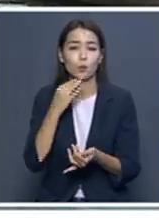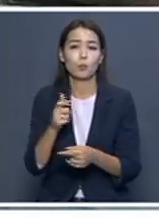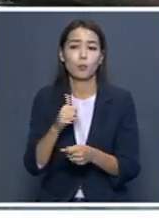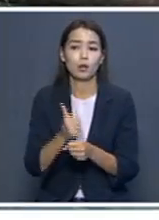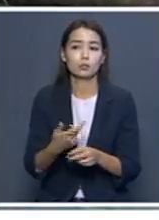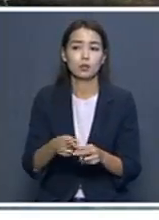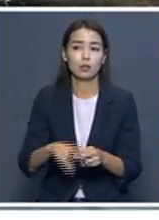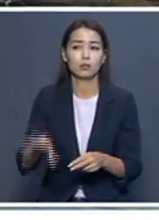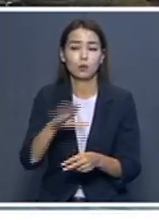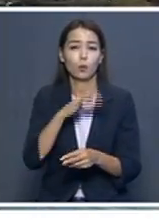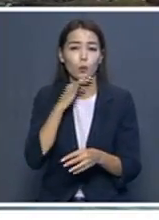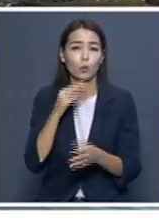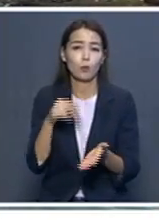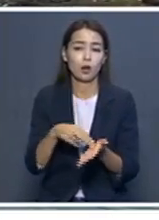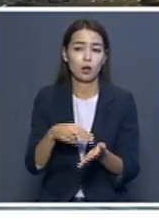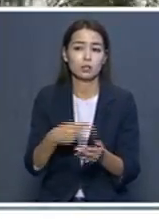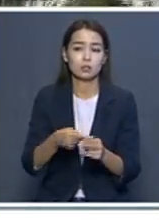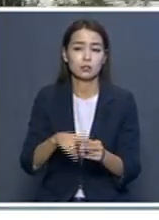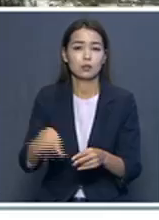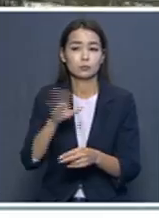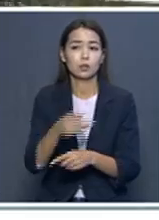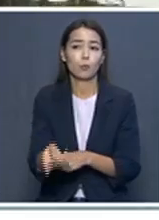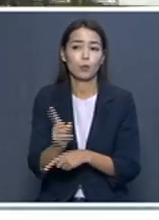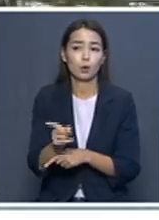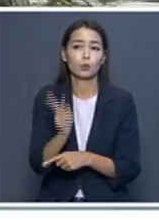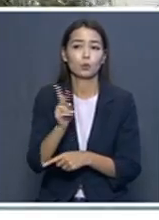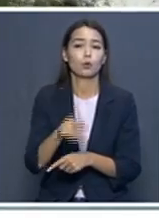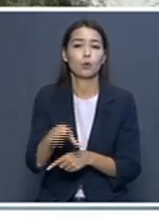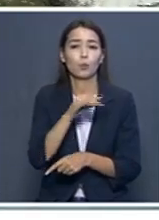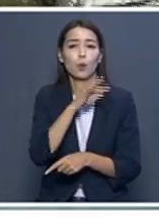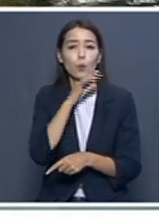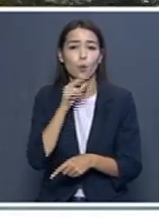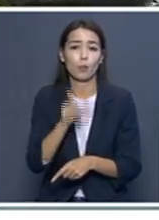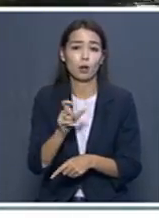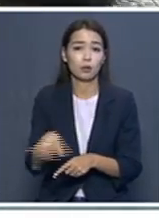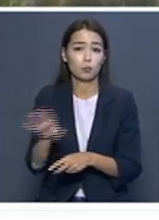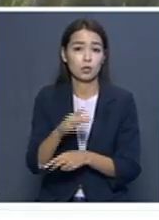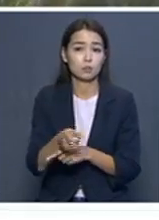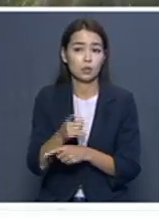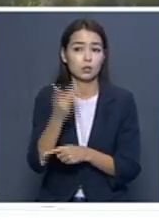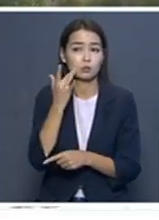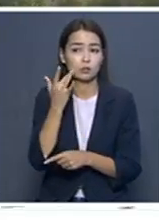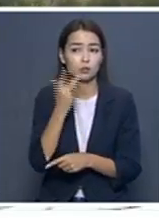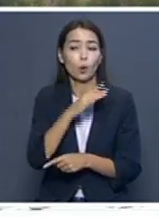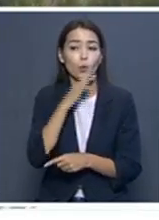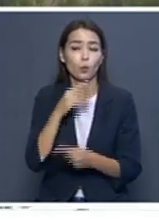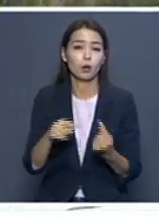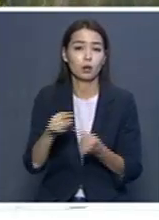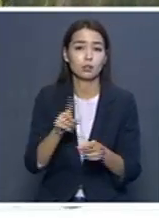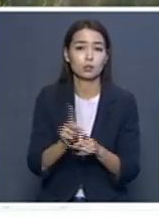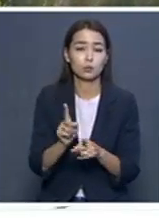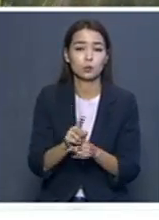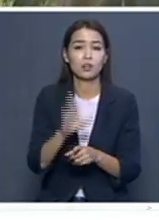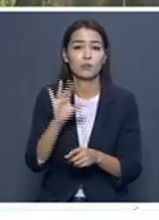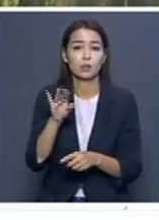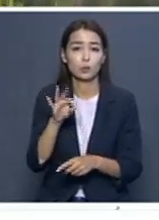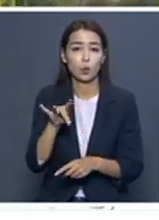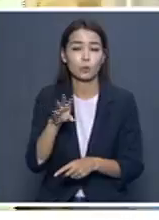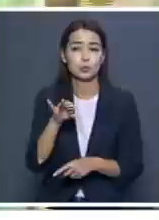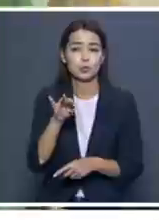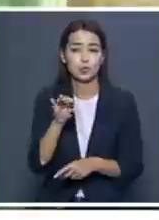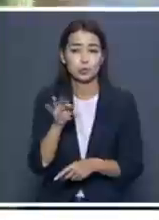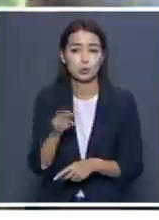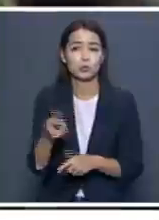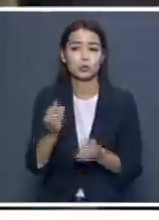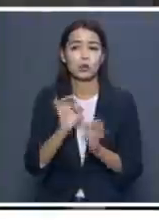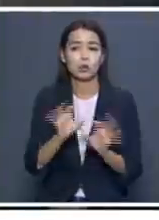шықпады. Дегенмен көл жағасынан қабада салып, балық торып жүрген бірен-саран балықшыны байқадық. Солардың бірі Виктор Мытерко. Ол екінші буындағы балықшы.